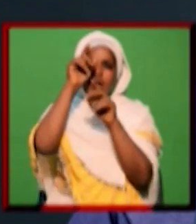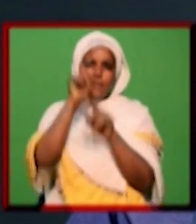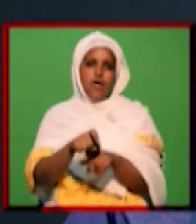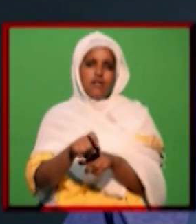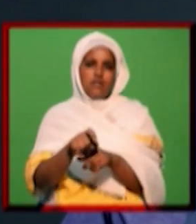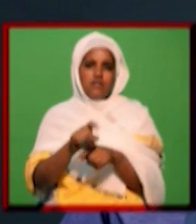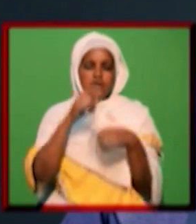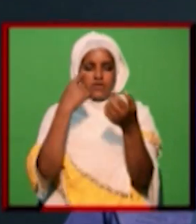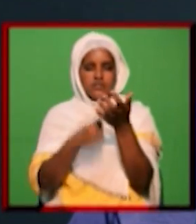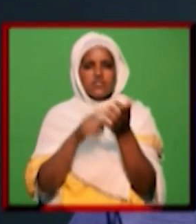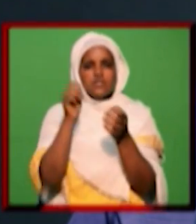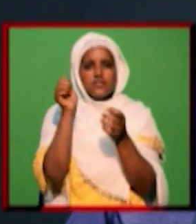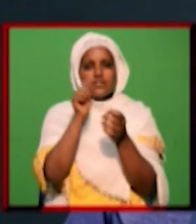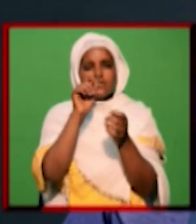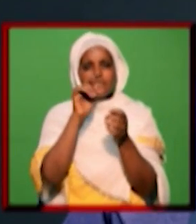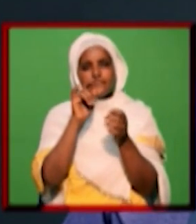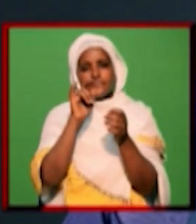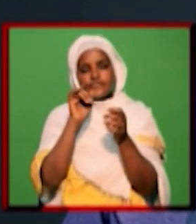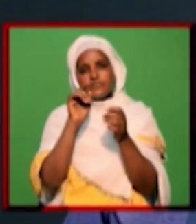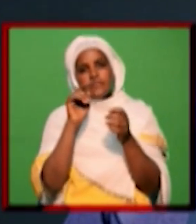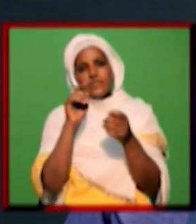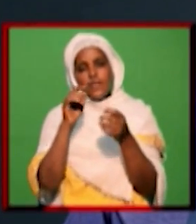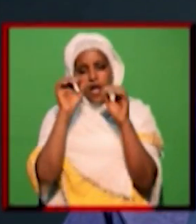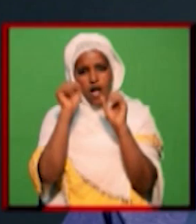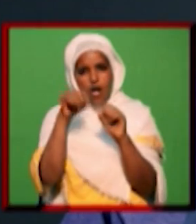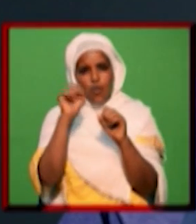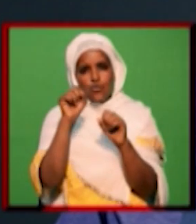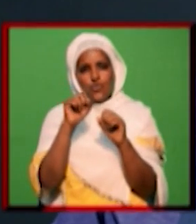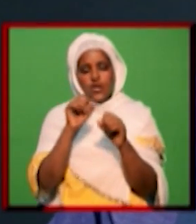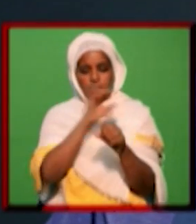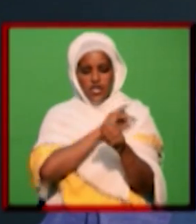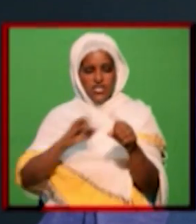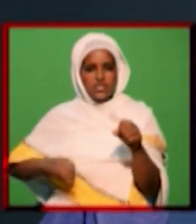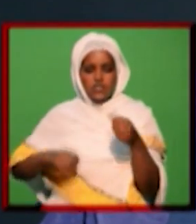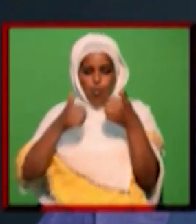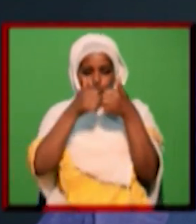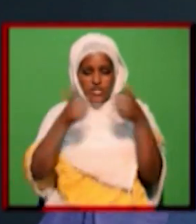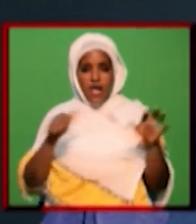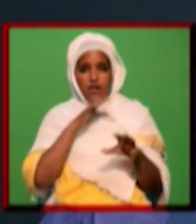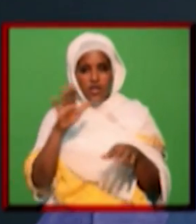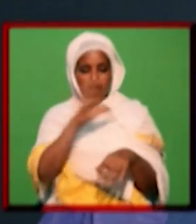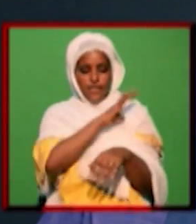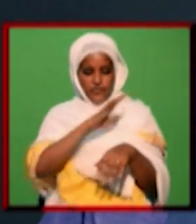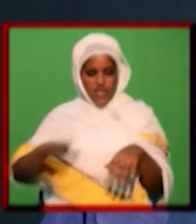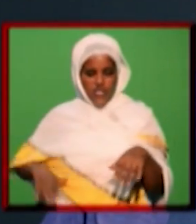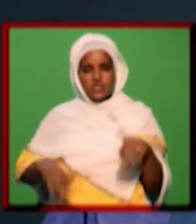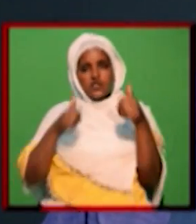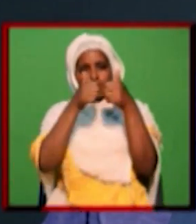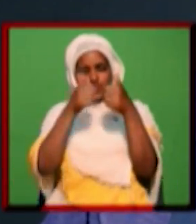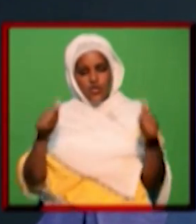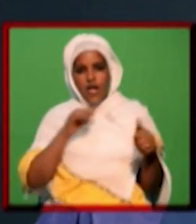ይገባል። እንግዲህ እንዘይአርቅ መንበረ ስብሐትዩ አዎ ከልዕልናው ሳይለይ ከጌትነቱ